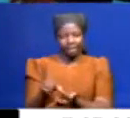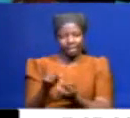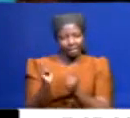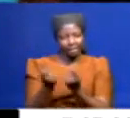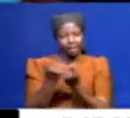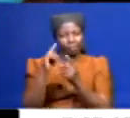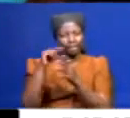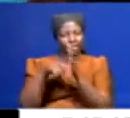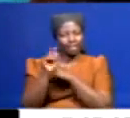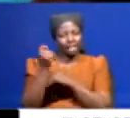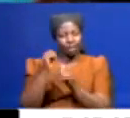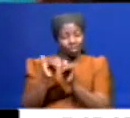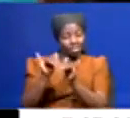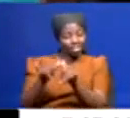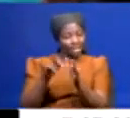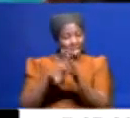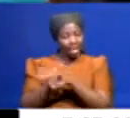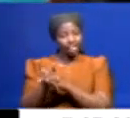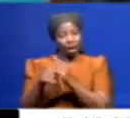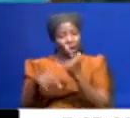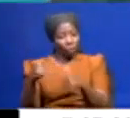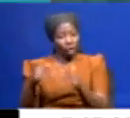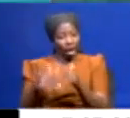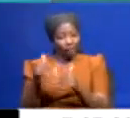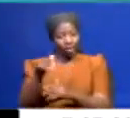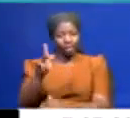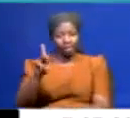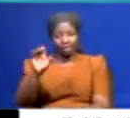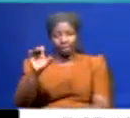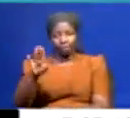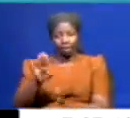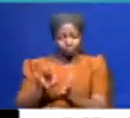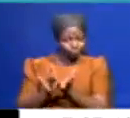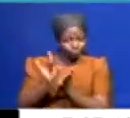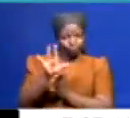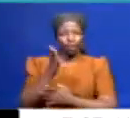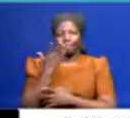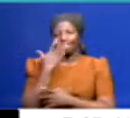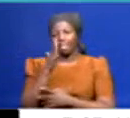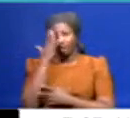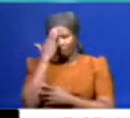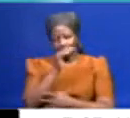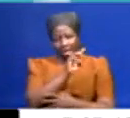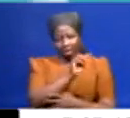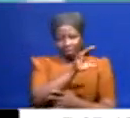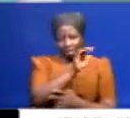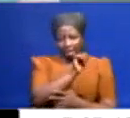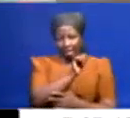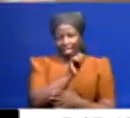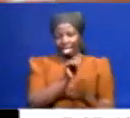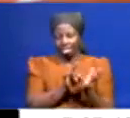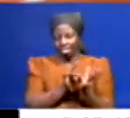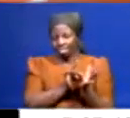katika mashindano hayo baada ya mabingwa watetezi KCB kuondolewa kwa kushindwa na MCA